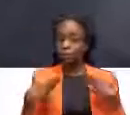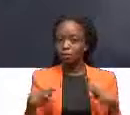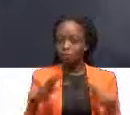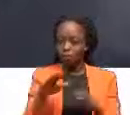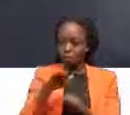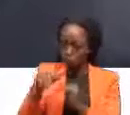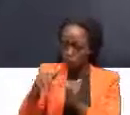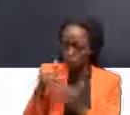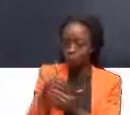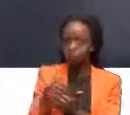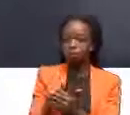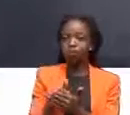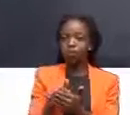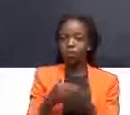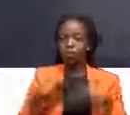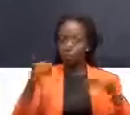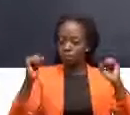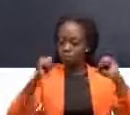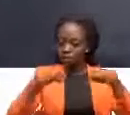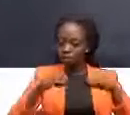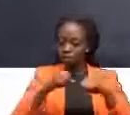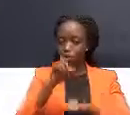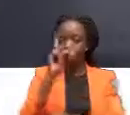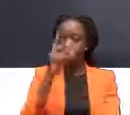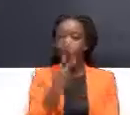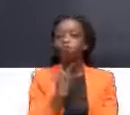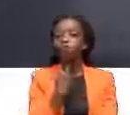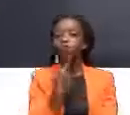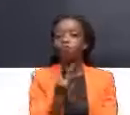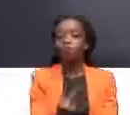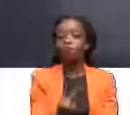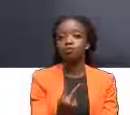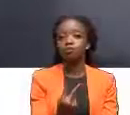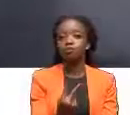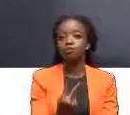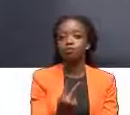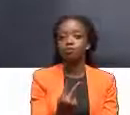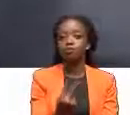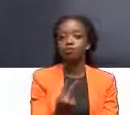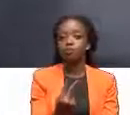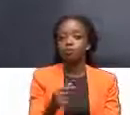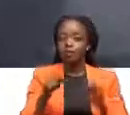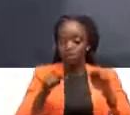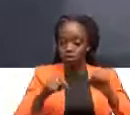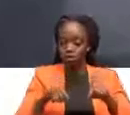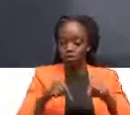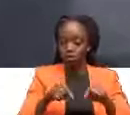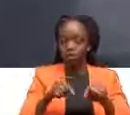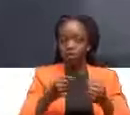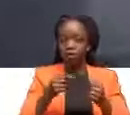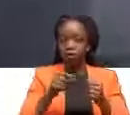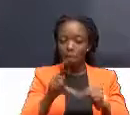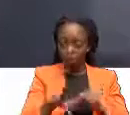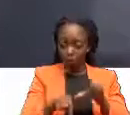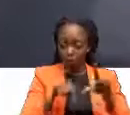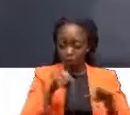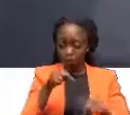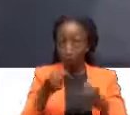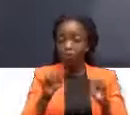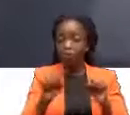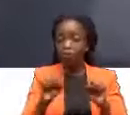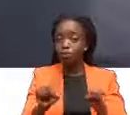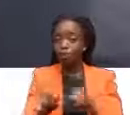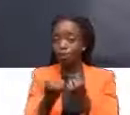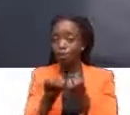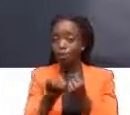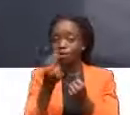jumla tunakubaliana kwa kauli moja ya kwamba katika huu uchaguzi ambao unakuja